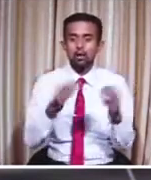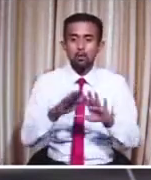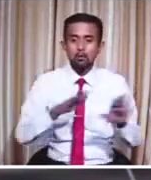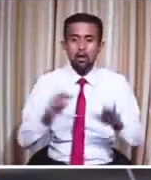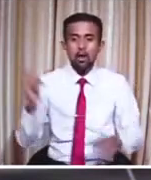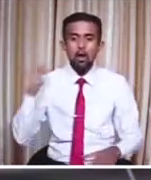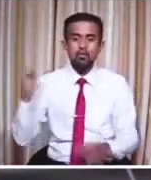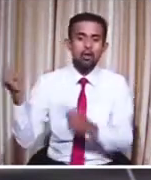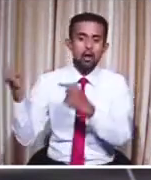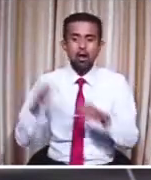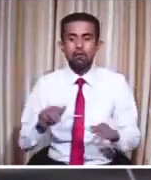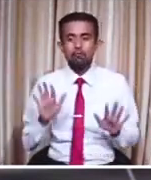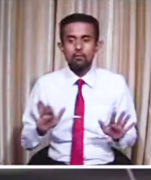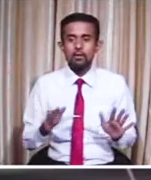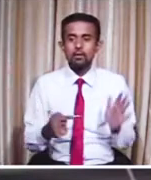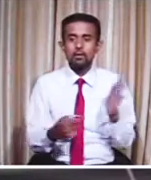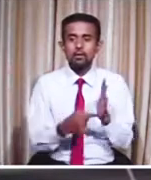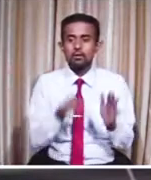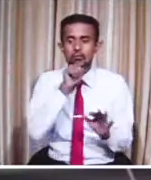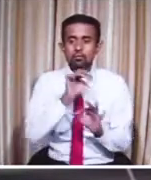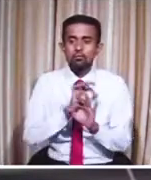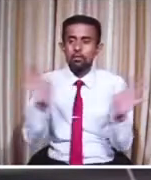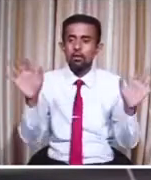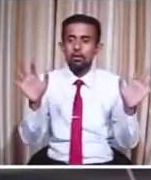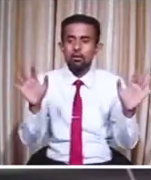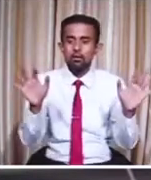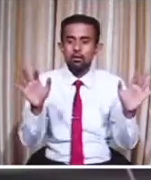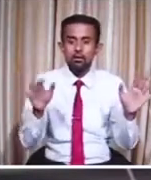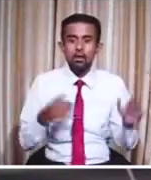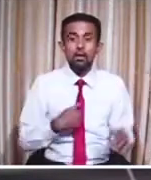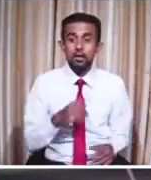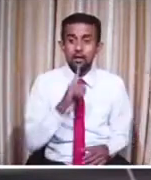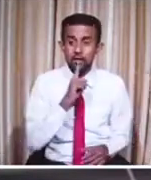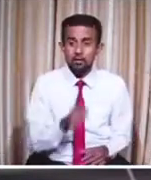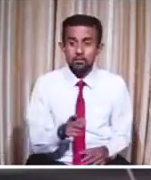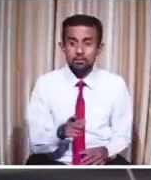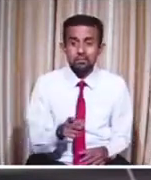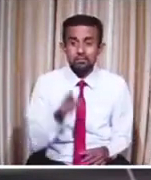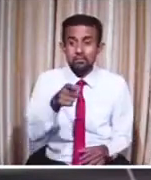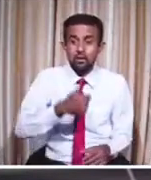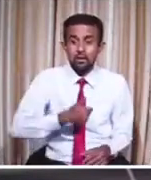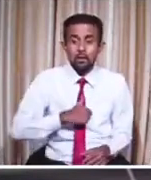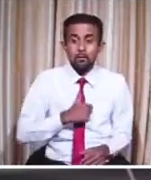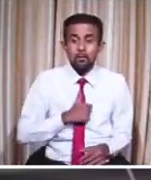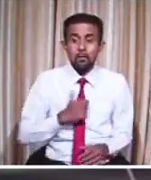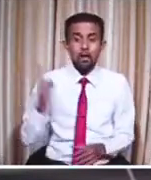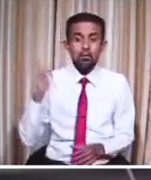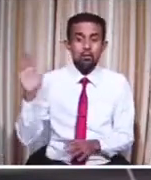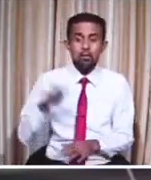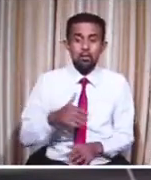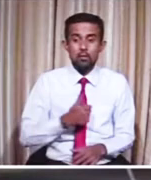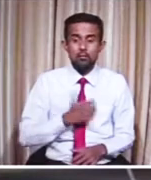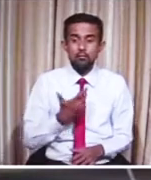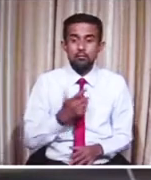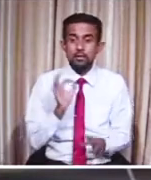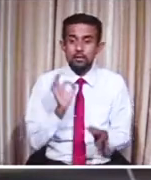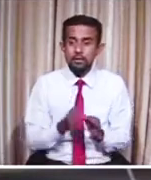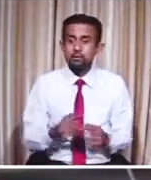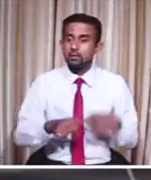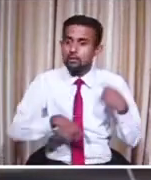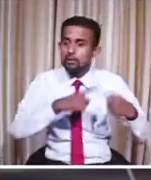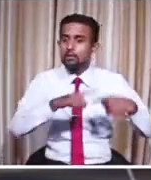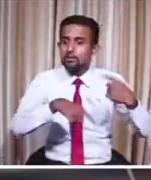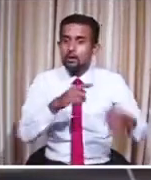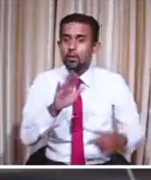hamuda abah abah mau bintara kiat Twitter nene. Anna mama kini ata, ia akan meti hamuda abah dah buat kat. Eh, gini tapi